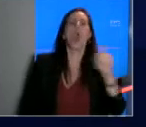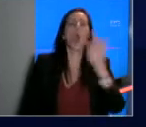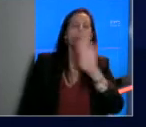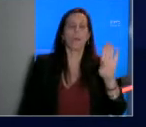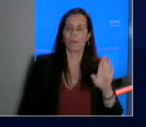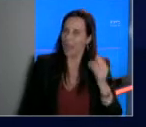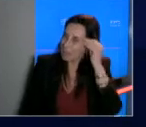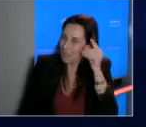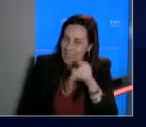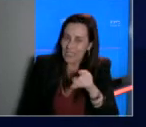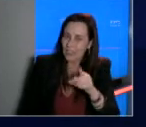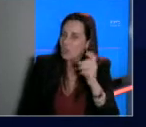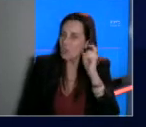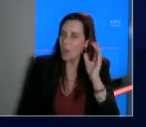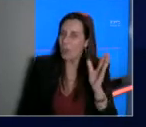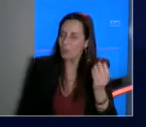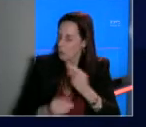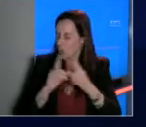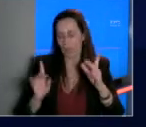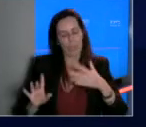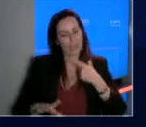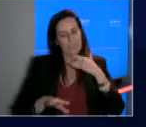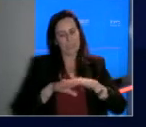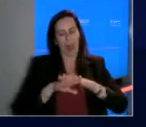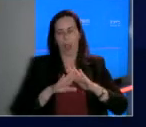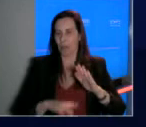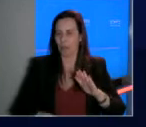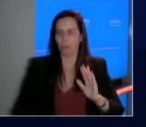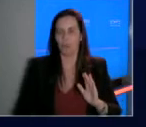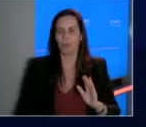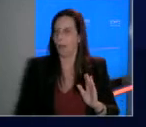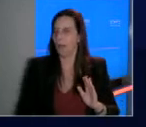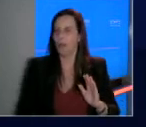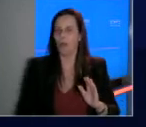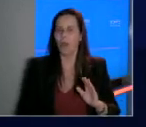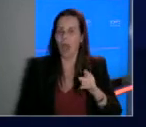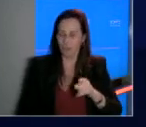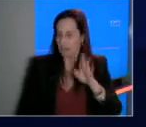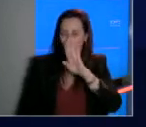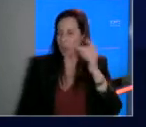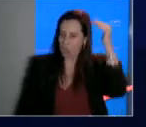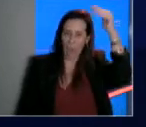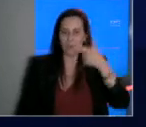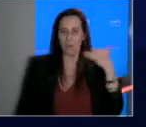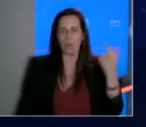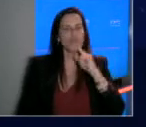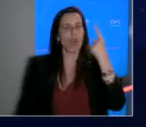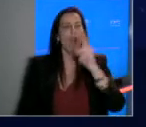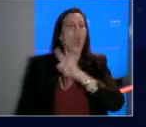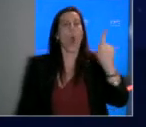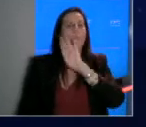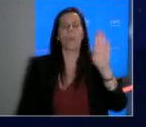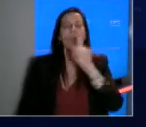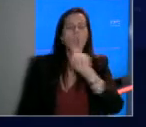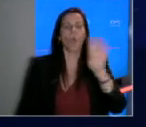נתניהו. אני מזכיר לך, אם שמעת משהו אחר אני אתנצל ואני אחזור בי. אבל זה מה שאני שומע ממנו שנה שלמה,